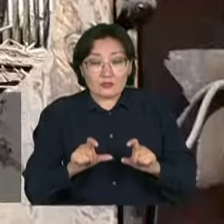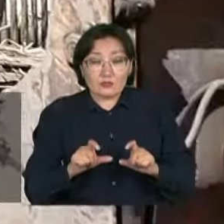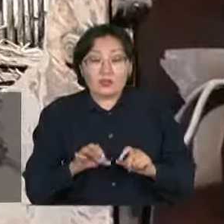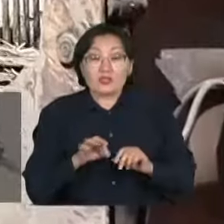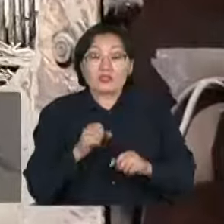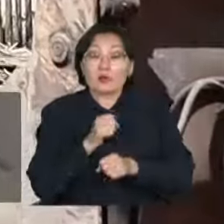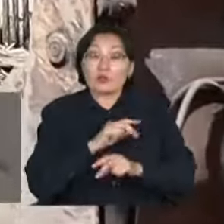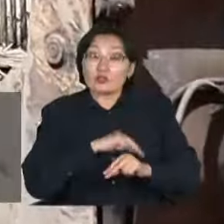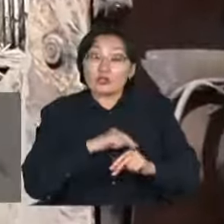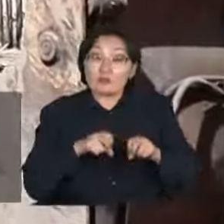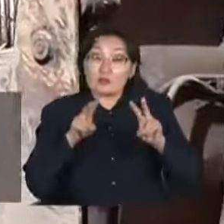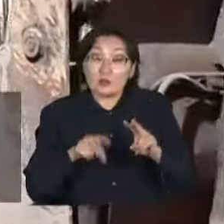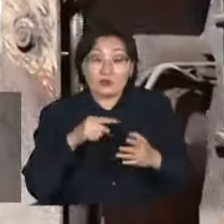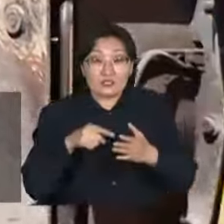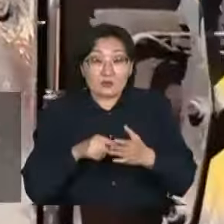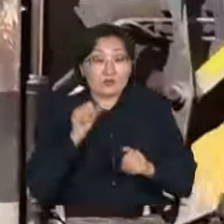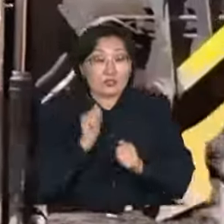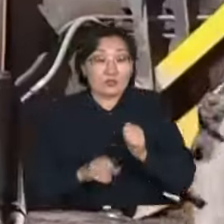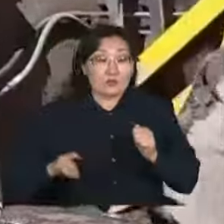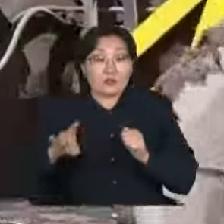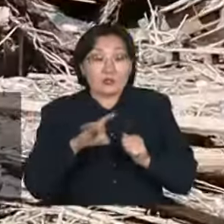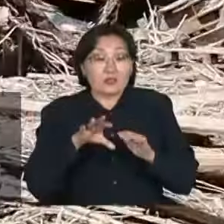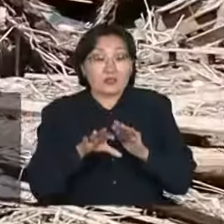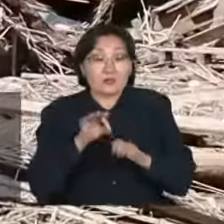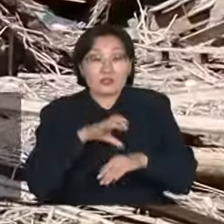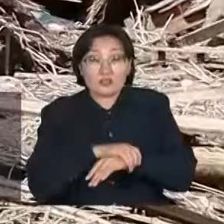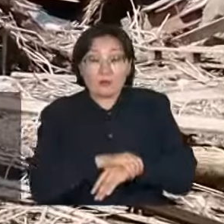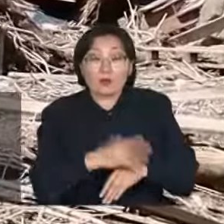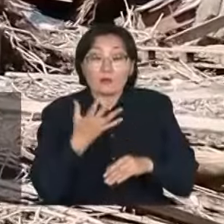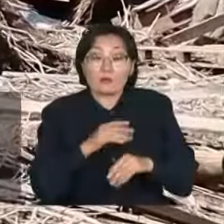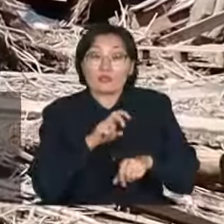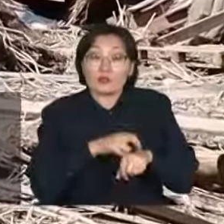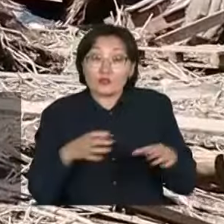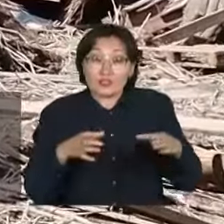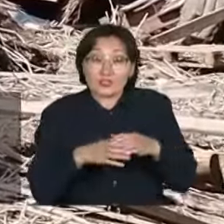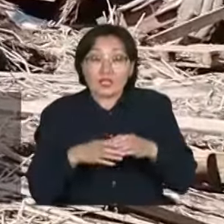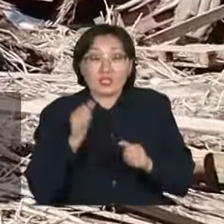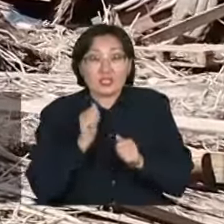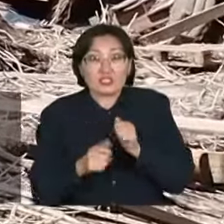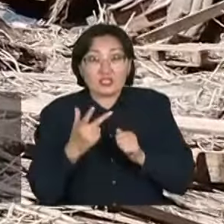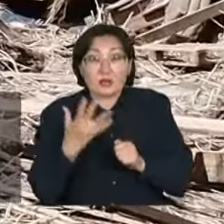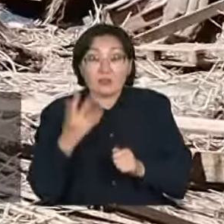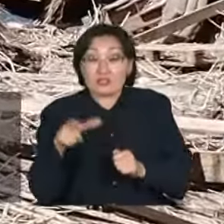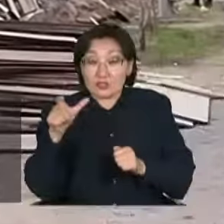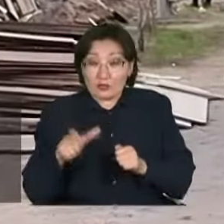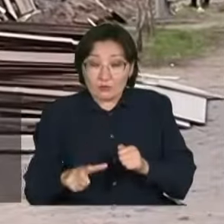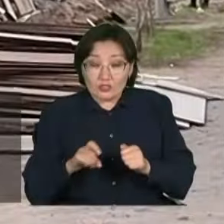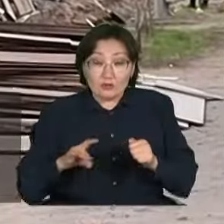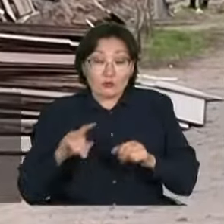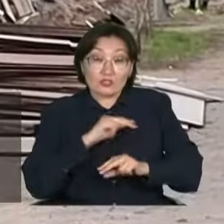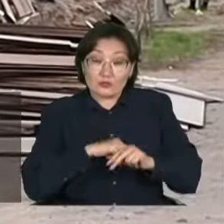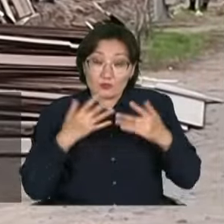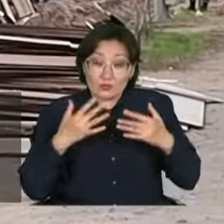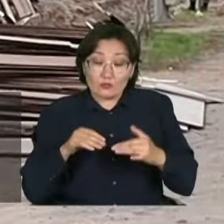специалистов. Всего по городу от каждого района определено по 5 мехбригад, в каждой 35 человек. В каких-то микрорайонах работы